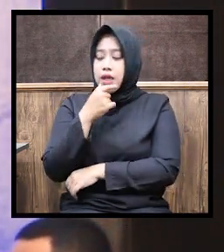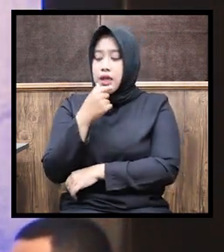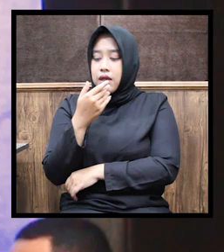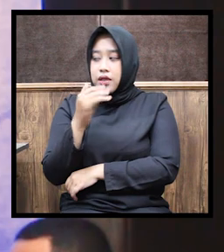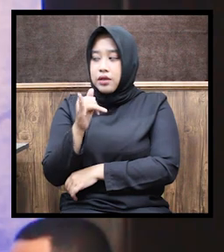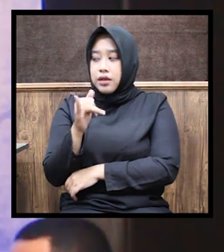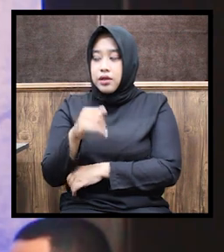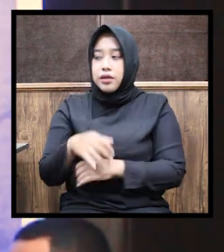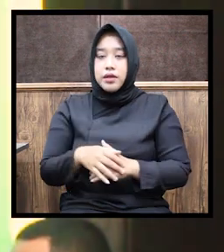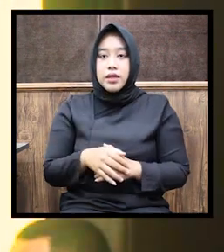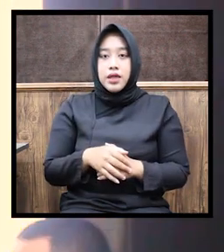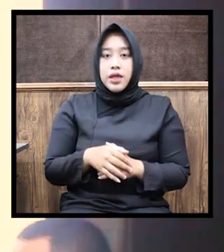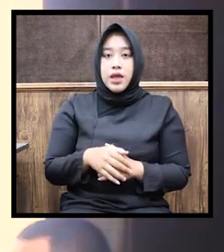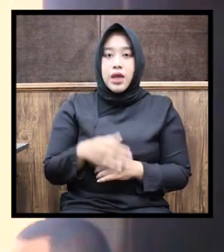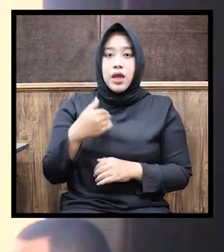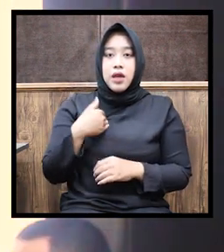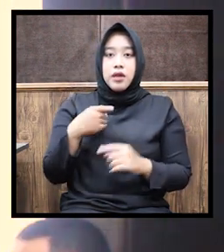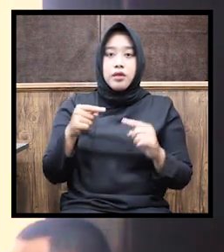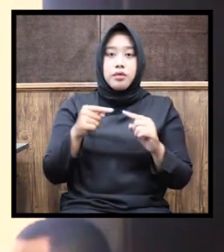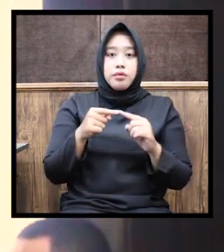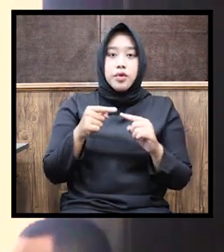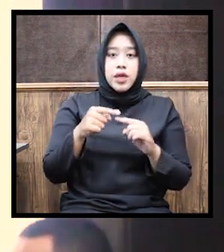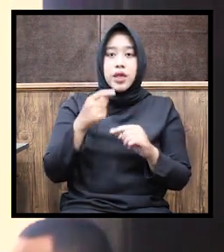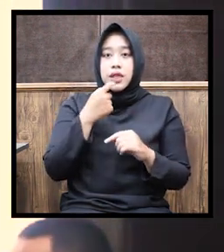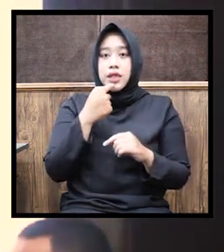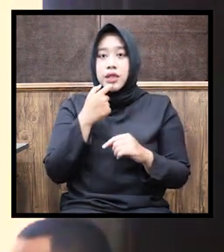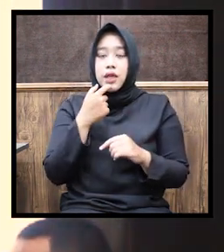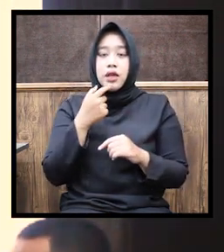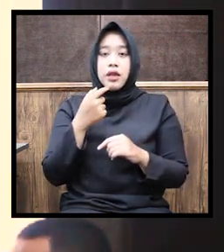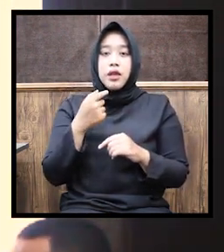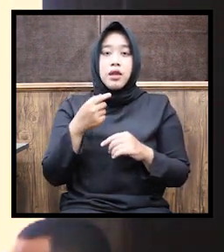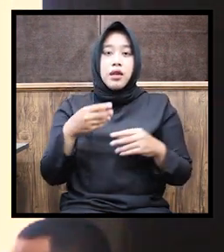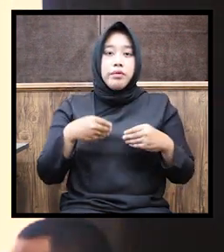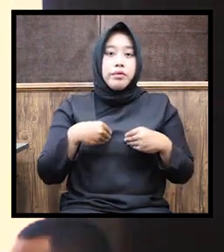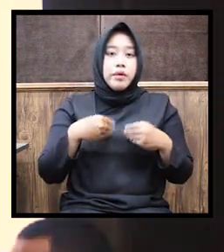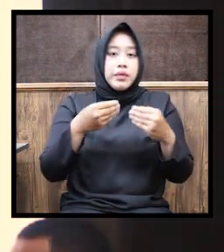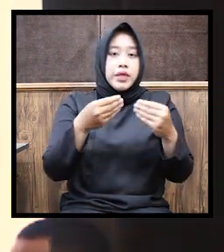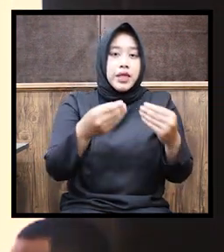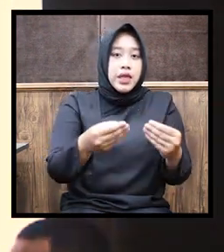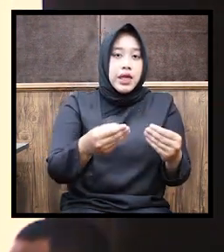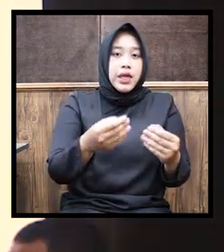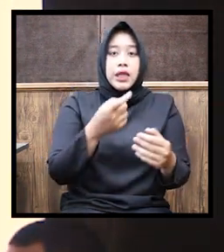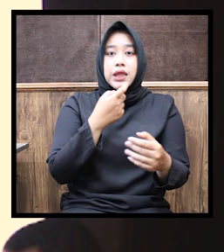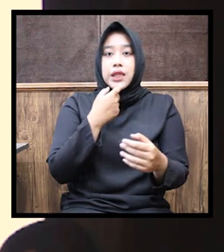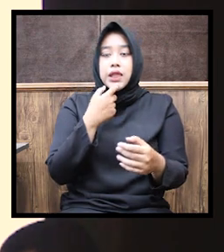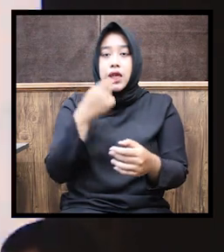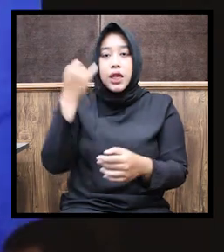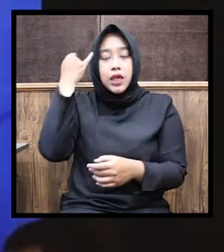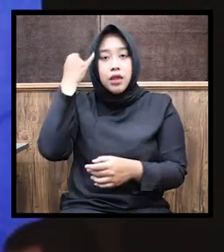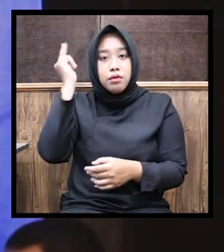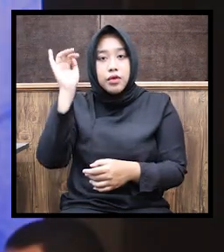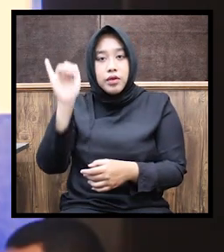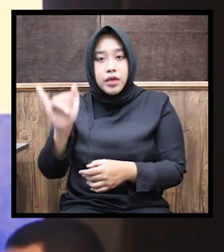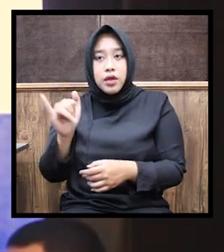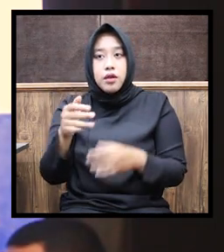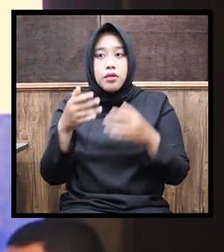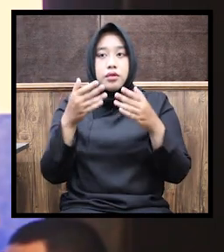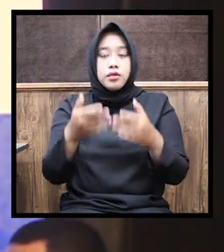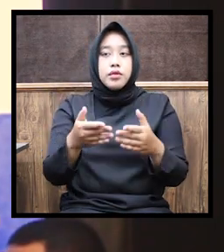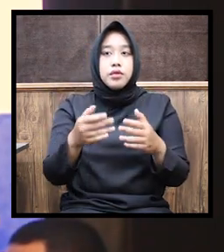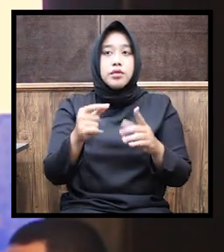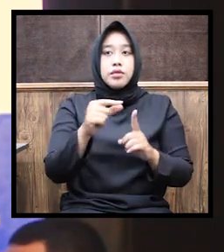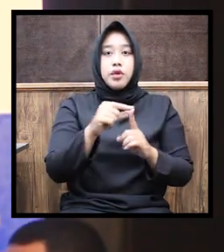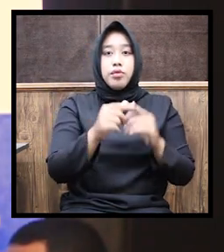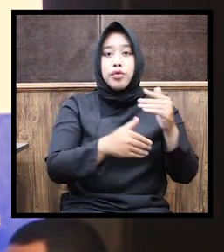ee peningkatan atau mungkin pemberit pemberian ee pengetahuan untuk para perusahaan